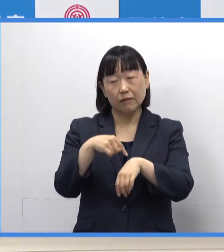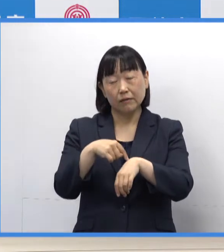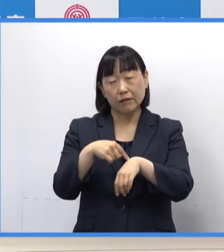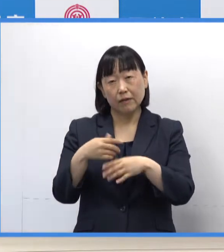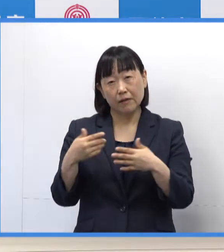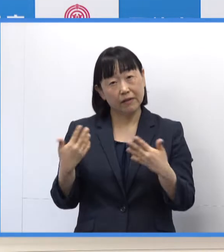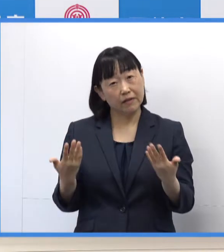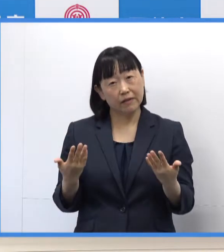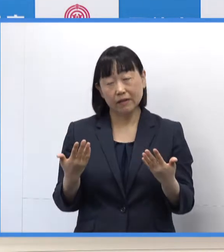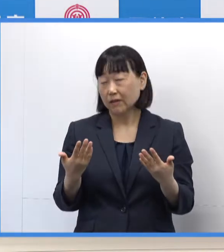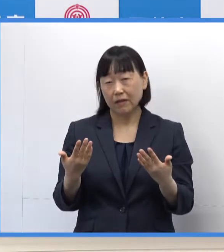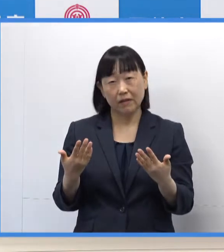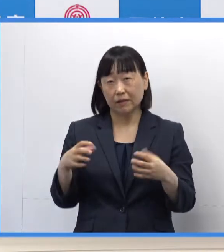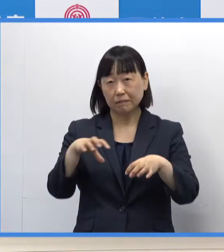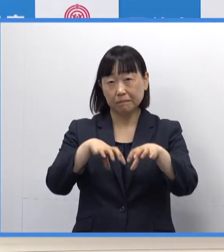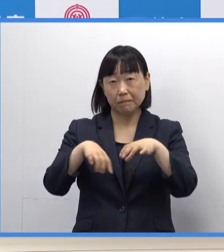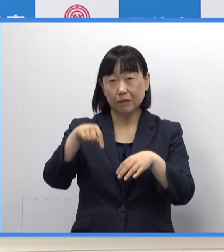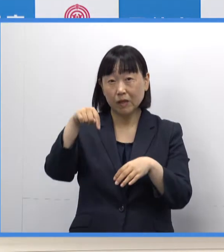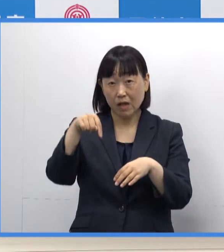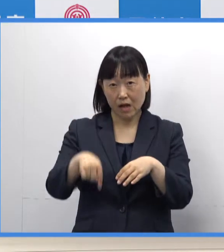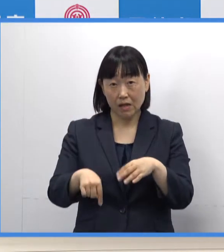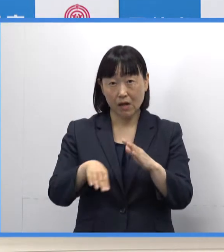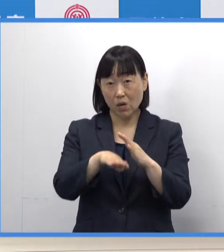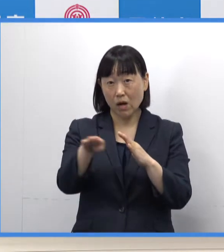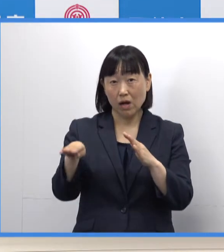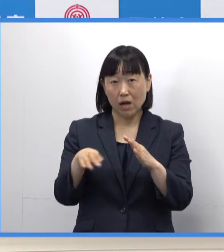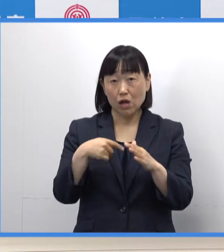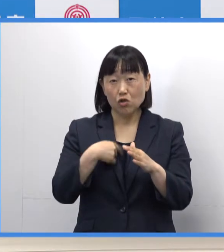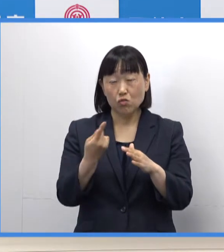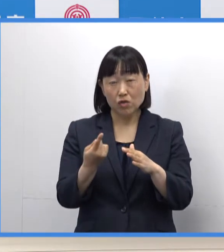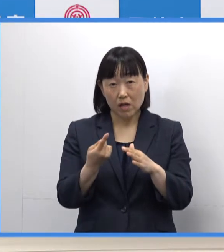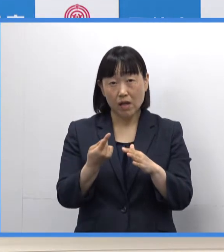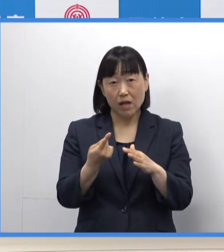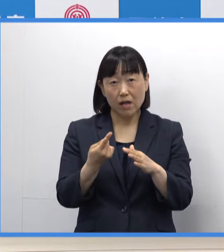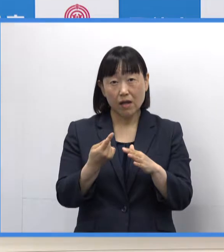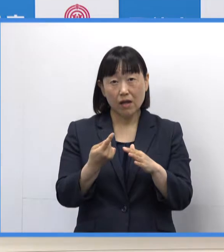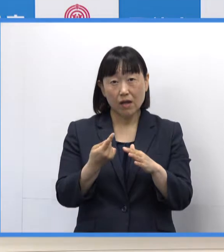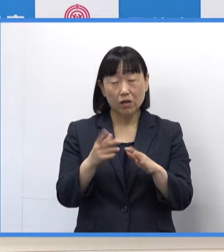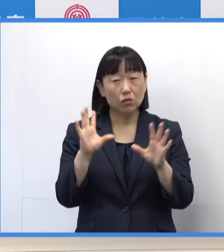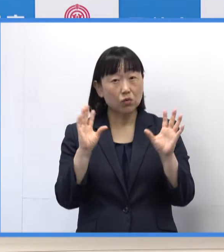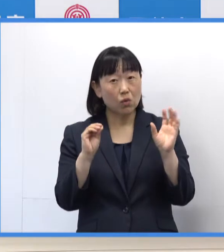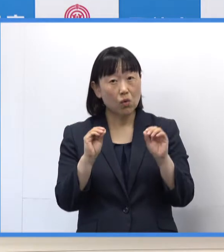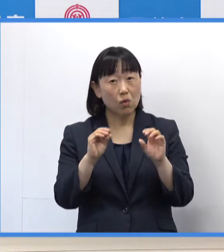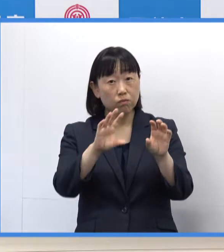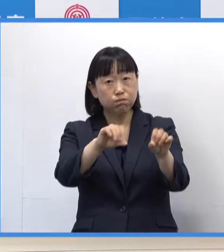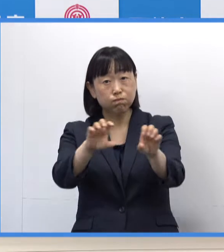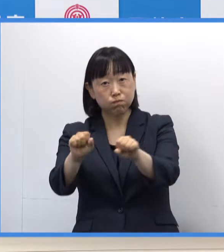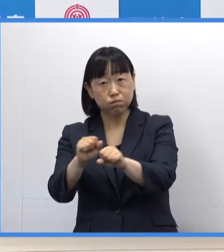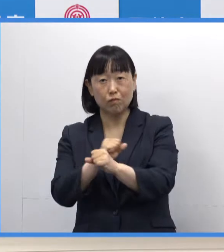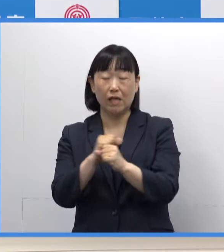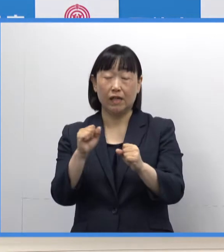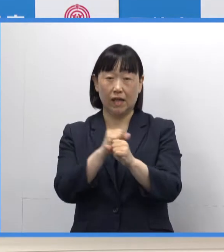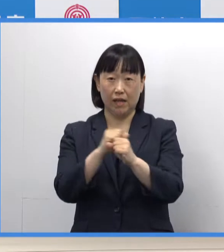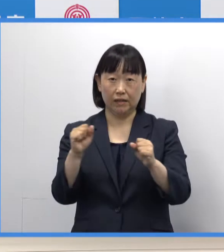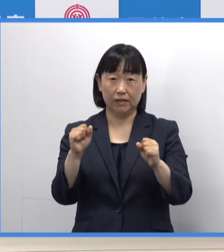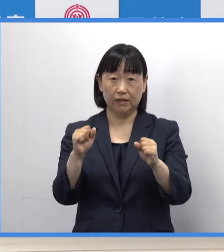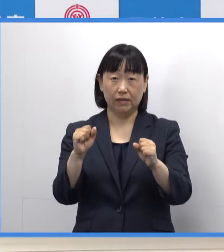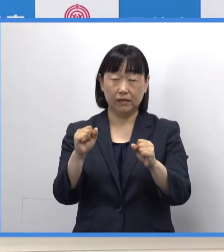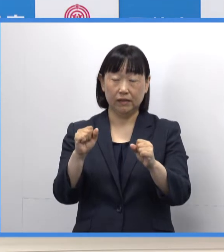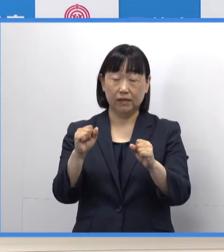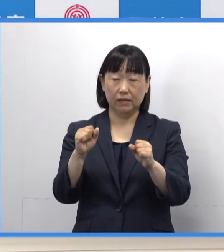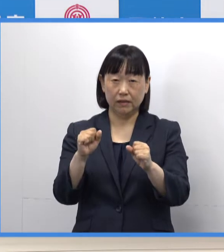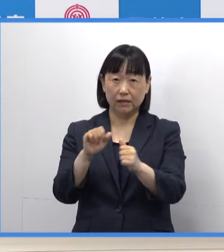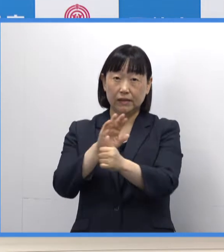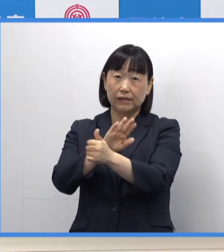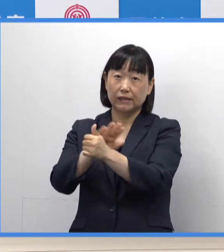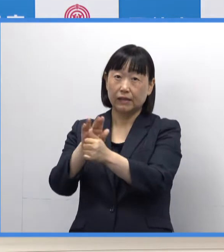がないご家庭などにおいては、なかなか自ら支援に関する情報を取得することができずに支援が行